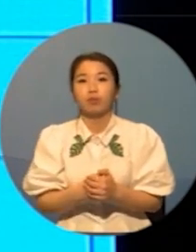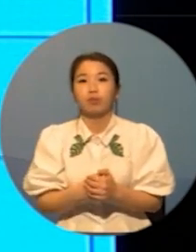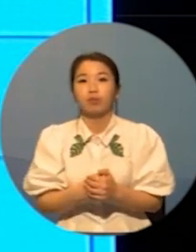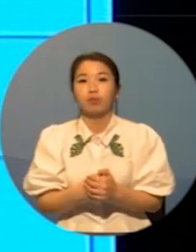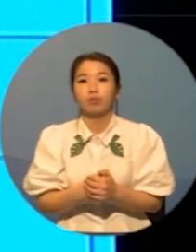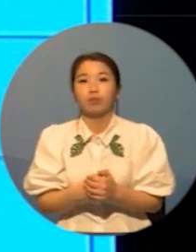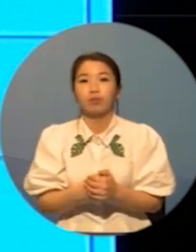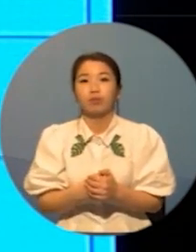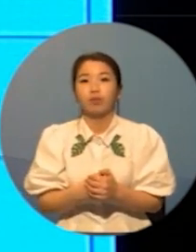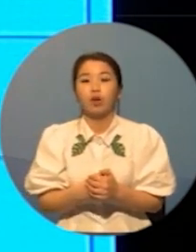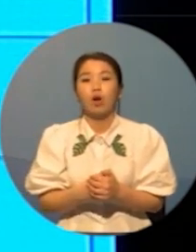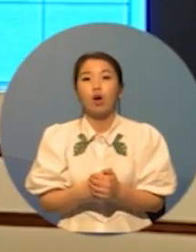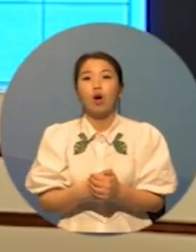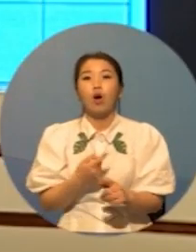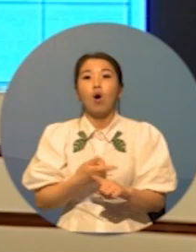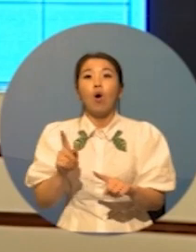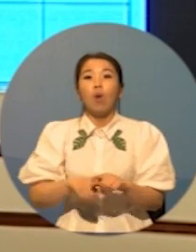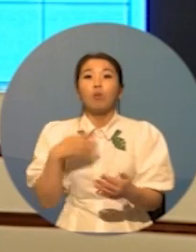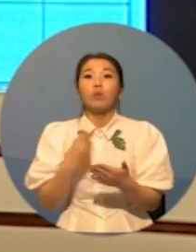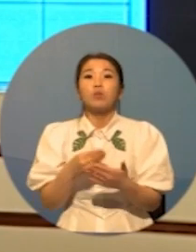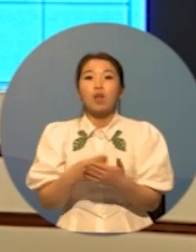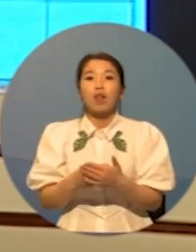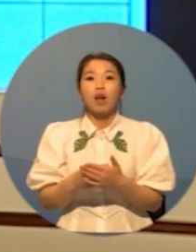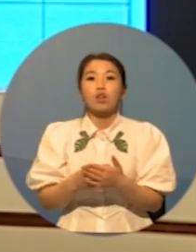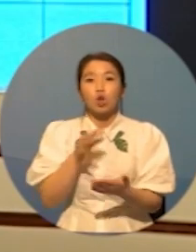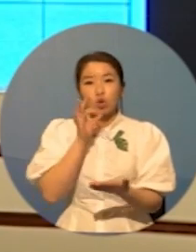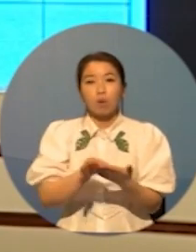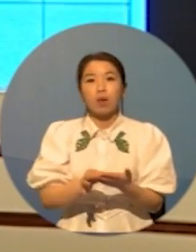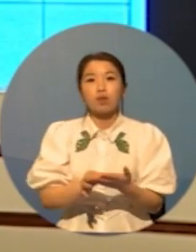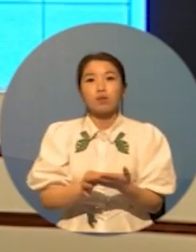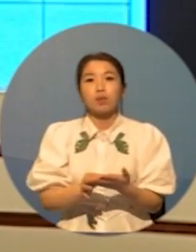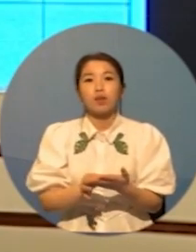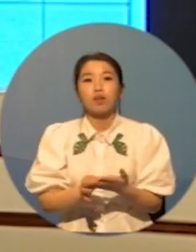Демек, бұл мысалларды өздеріміздің жауабымызбен салыстырамыз.